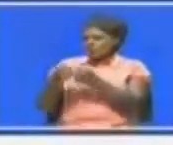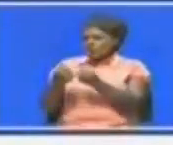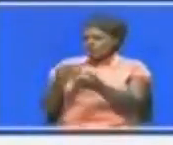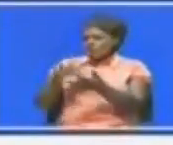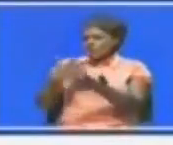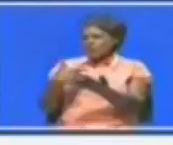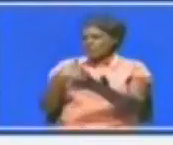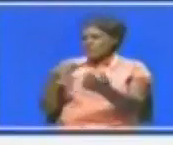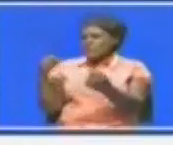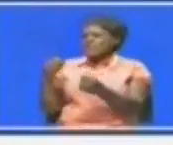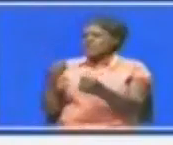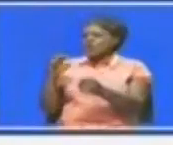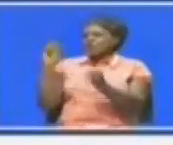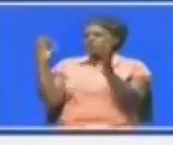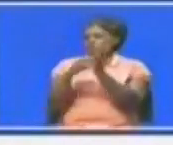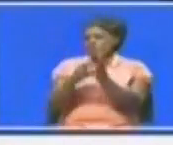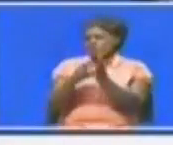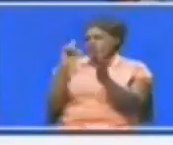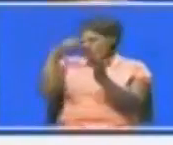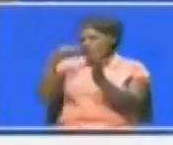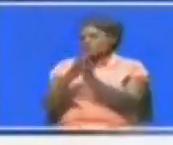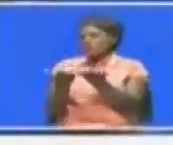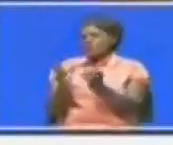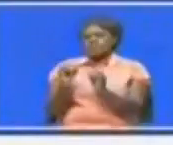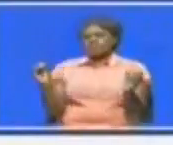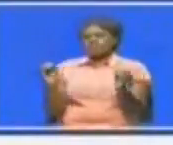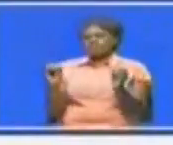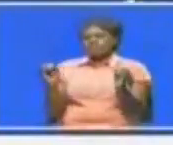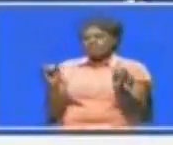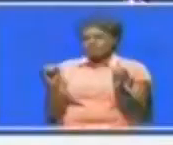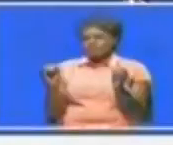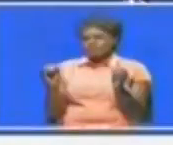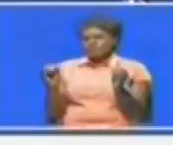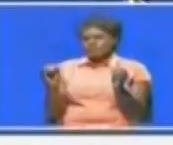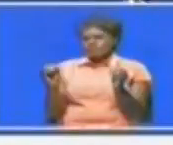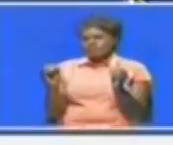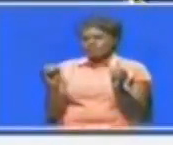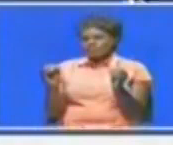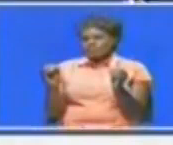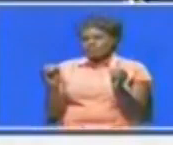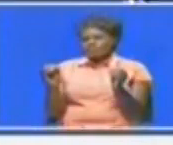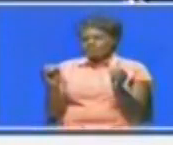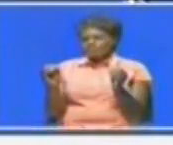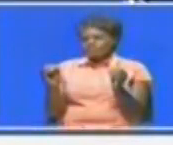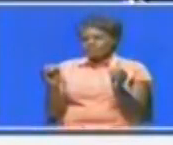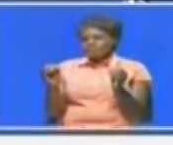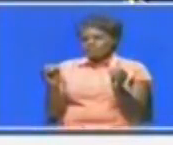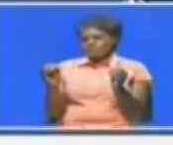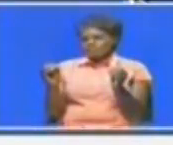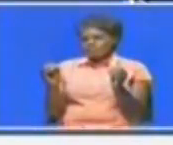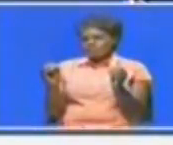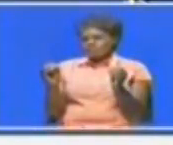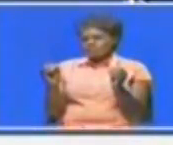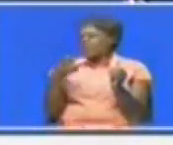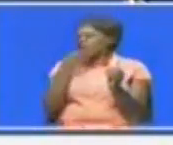leo nimegombanishwa ama tumegombana ama leo mume amenuna leo aniongeleshe. Ama unasema ati oh mke leo ati